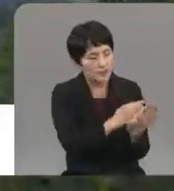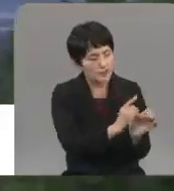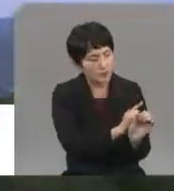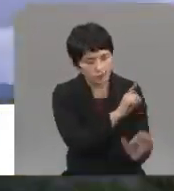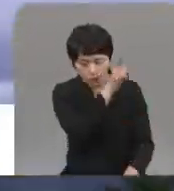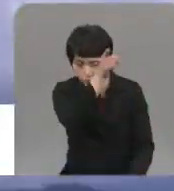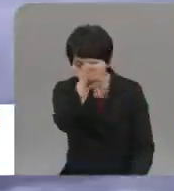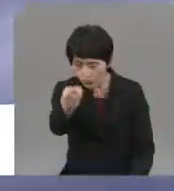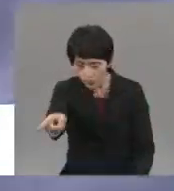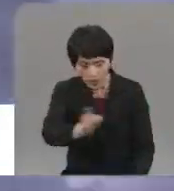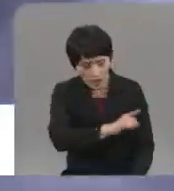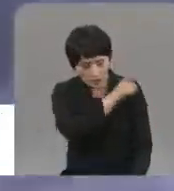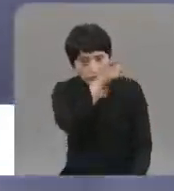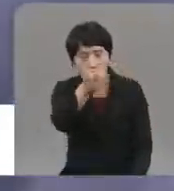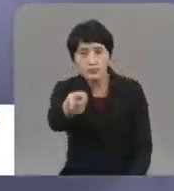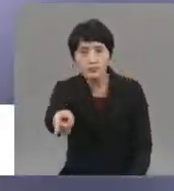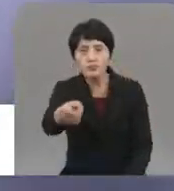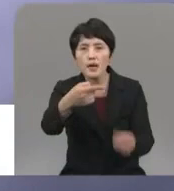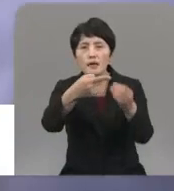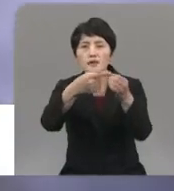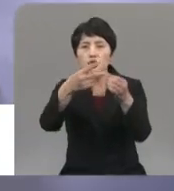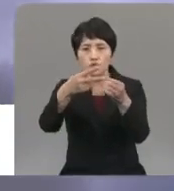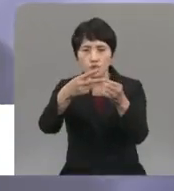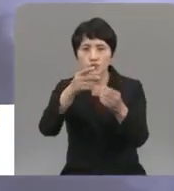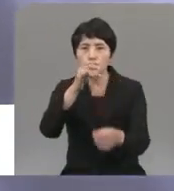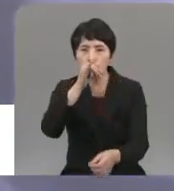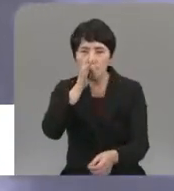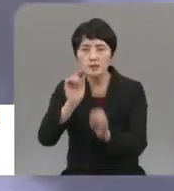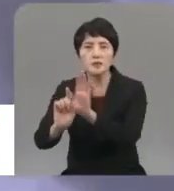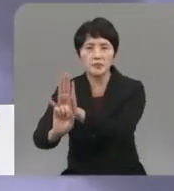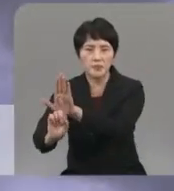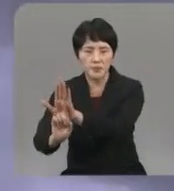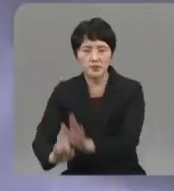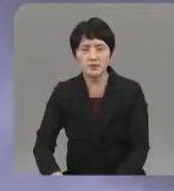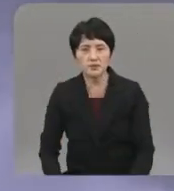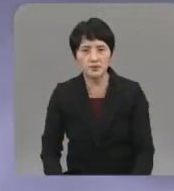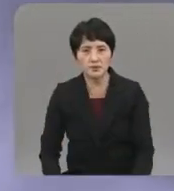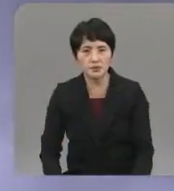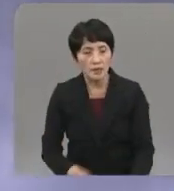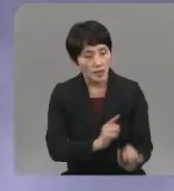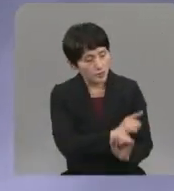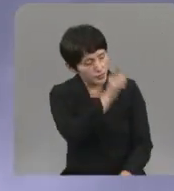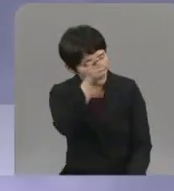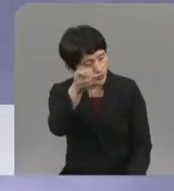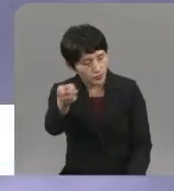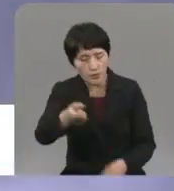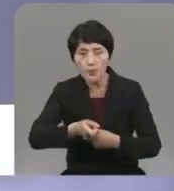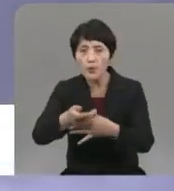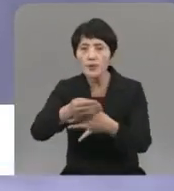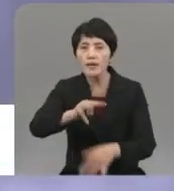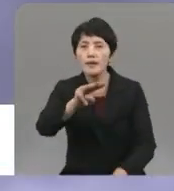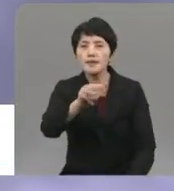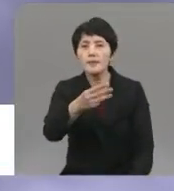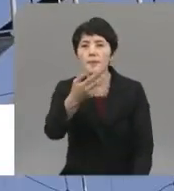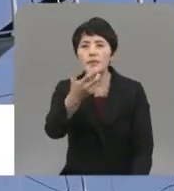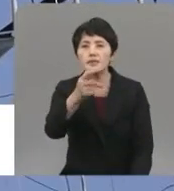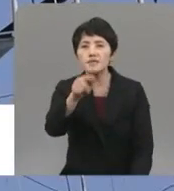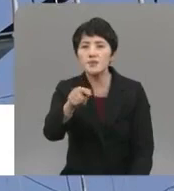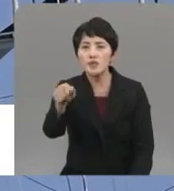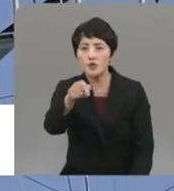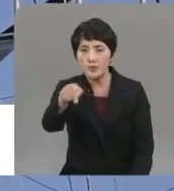gabungan atau JJS Korea Selatan mengatakan pihak militer mendeteksi dua rudal balistik jarak pendek yang ditembakkan dari sekitar daerah